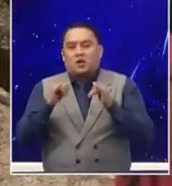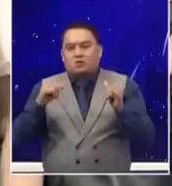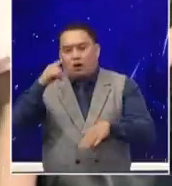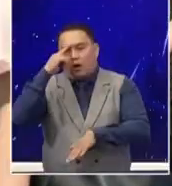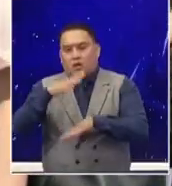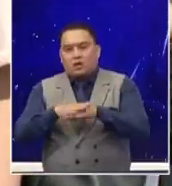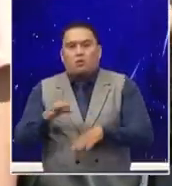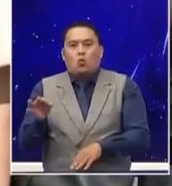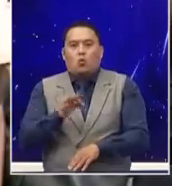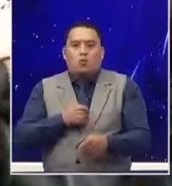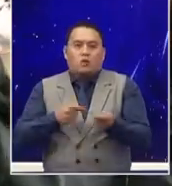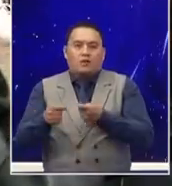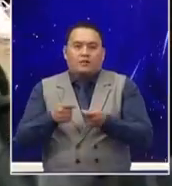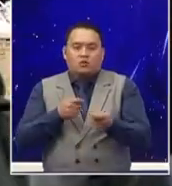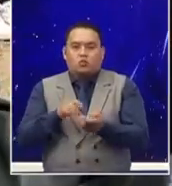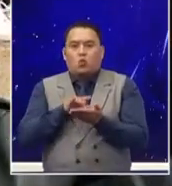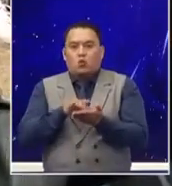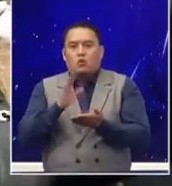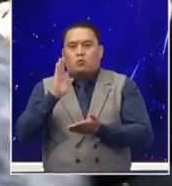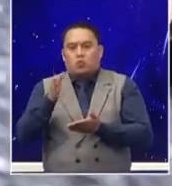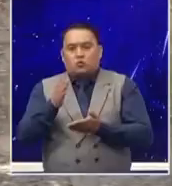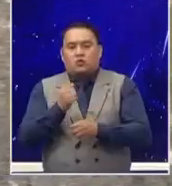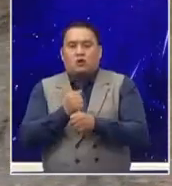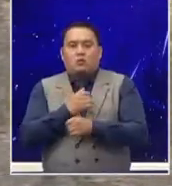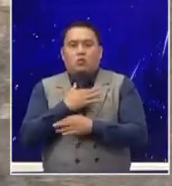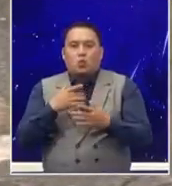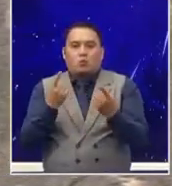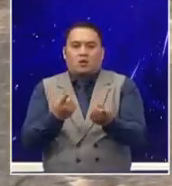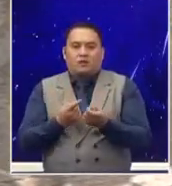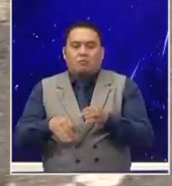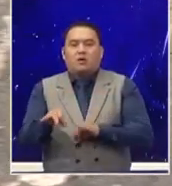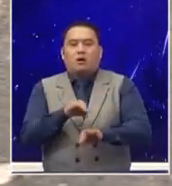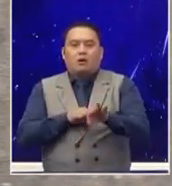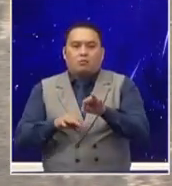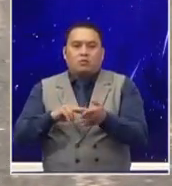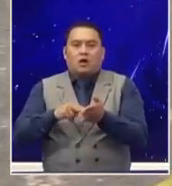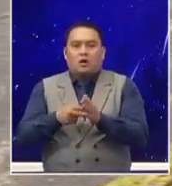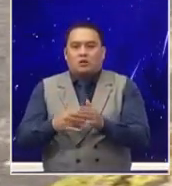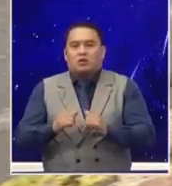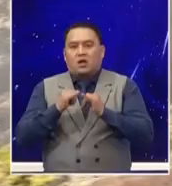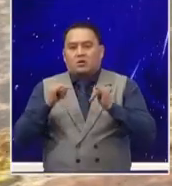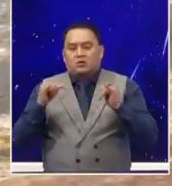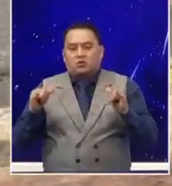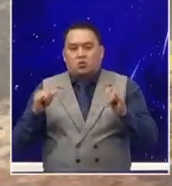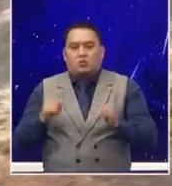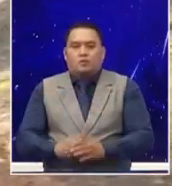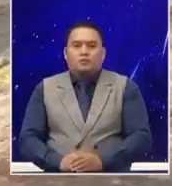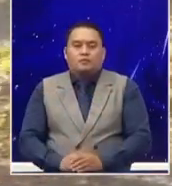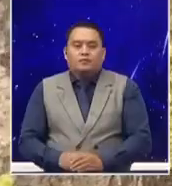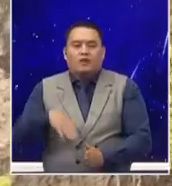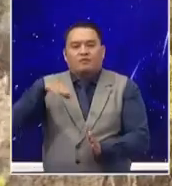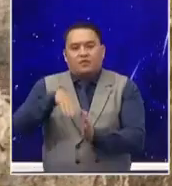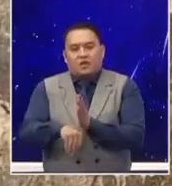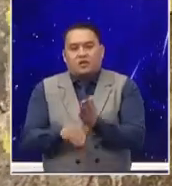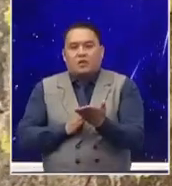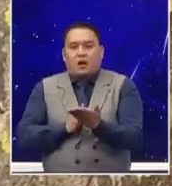акиматом Алматинской области и управлением туризма будут разрабатываться еще много привлекательных проектов. В планах развить инфраструктуру «Жемчужин Жетысу», внедрить